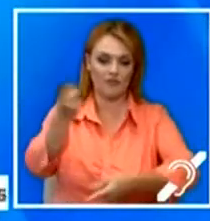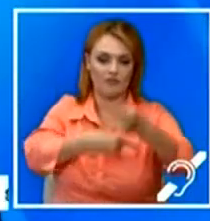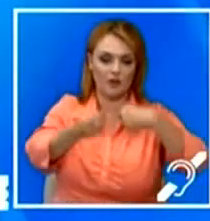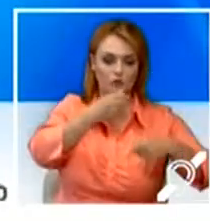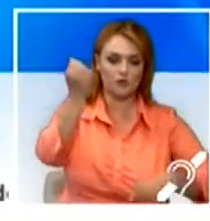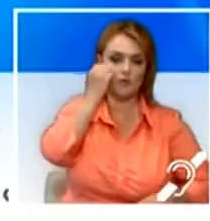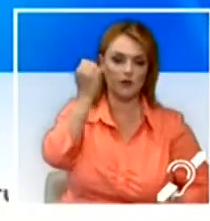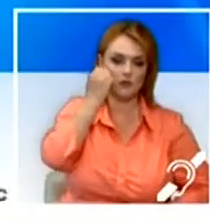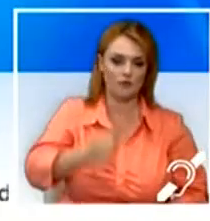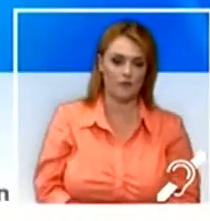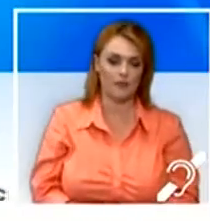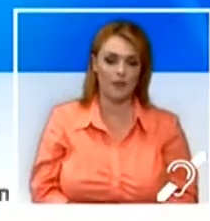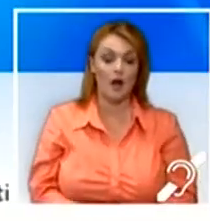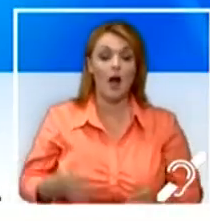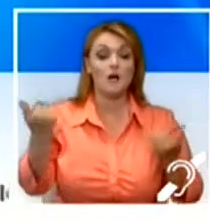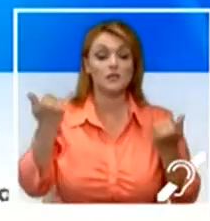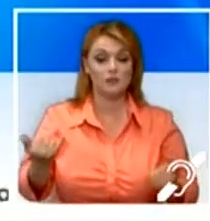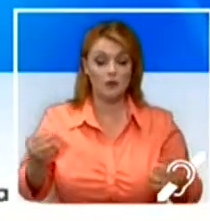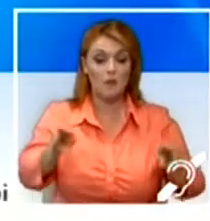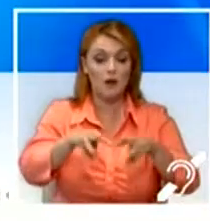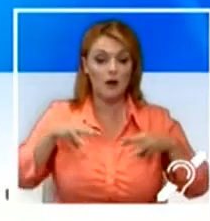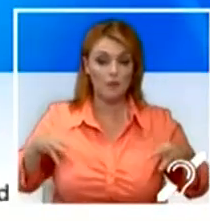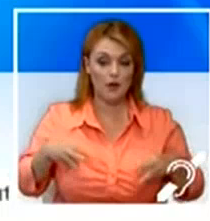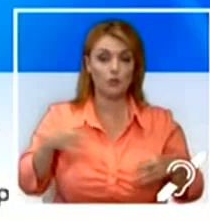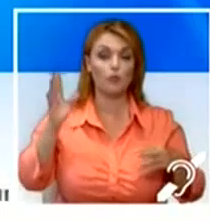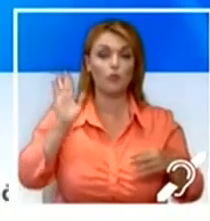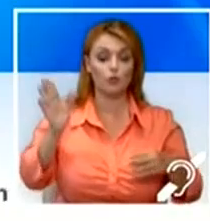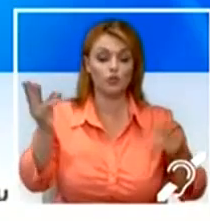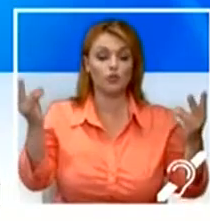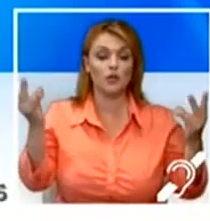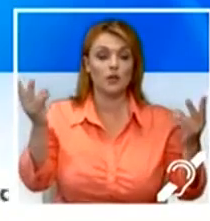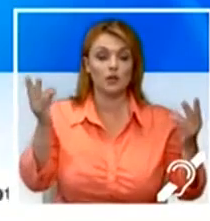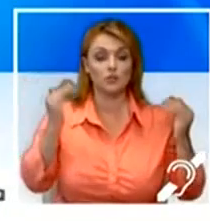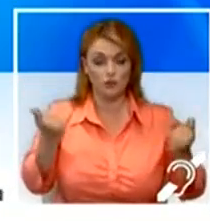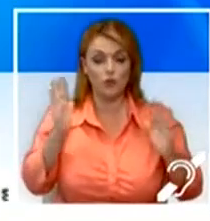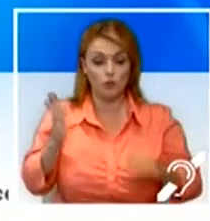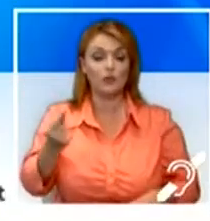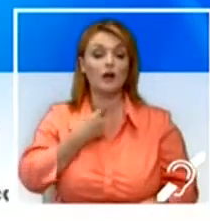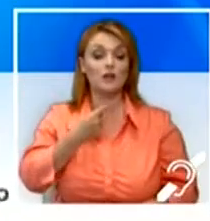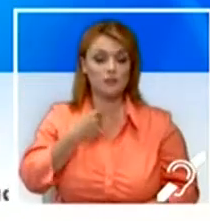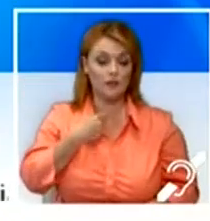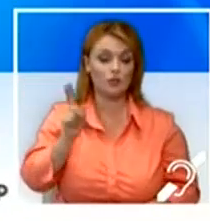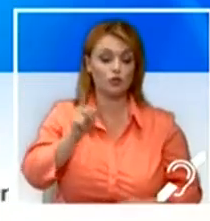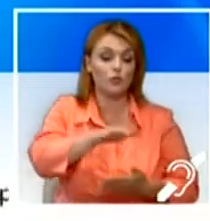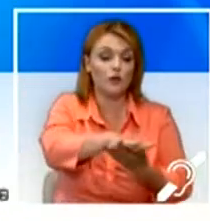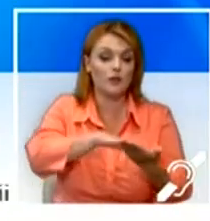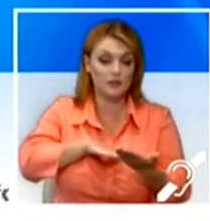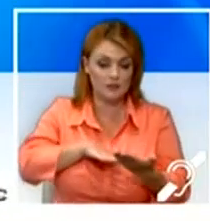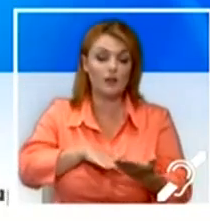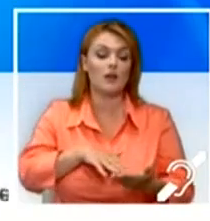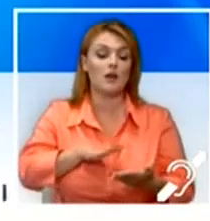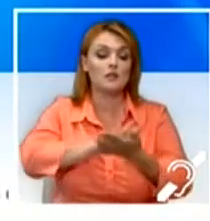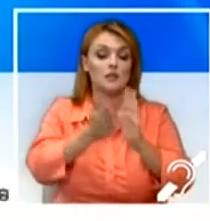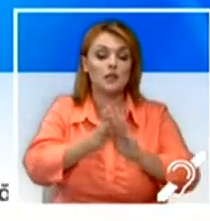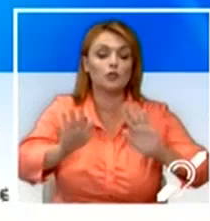Parlamentul urmează să voteze astăzi prelungirea stării de urgență cu încă 60 de zile. În fața deputaților a venit premierul Natalia